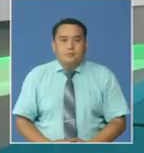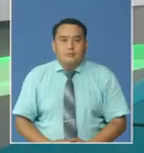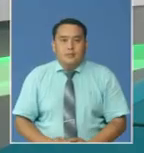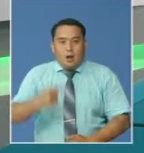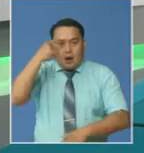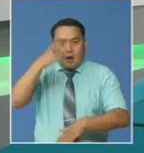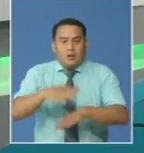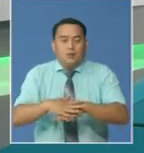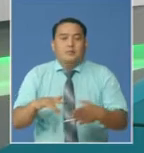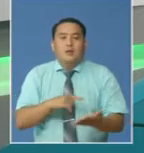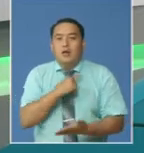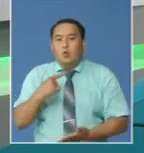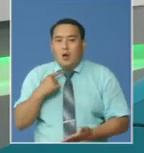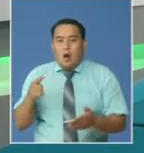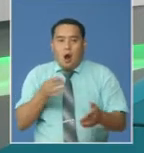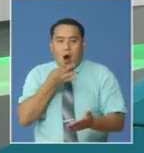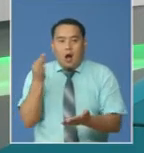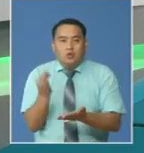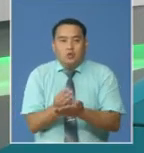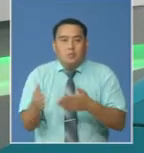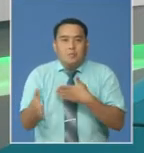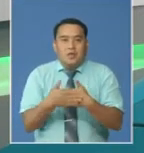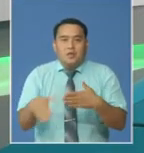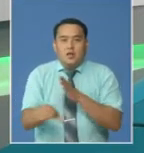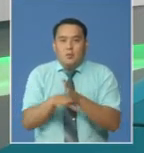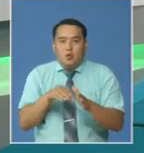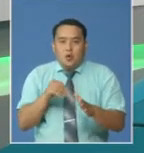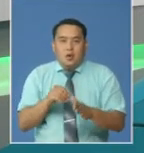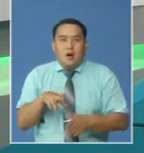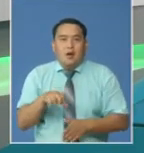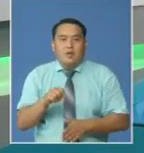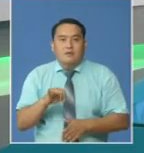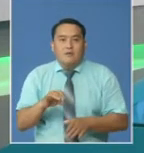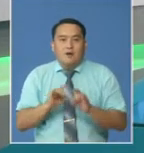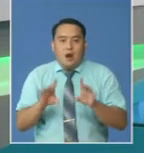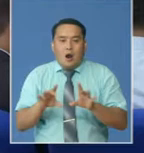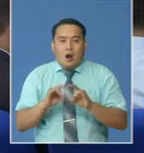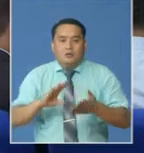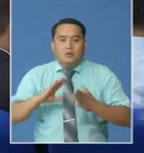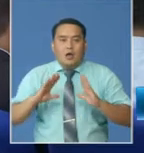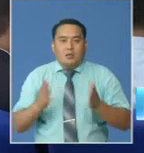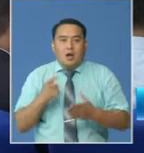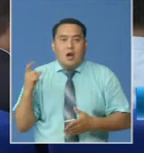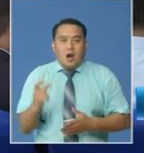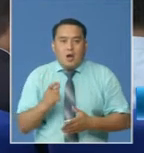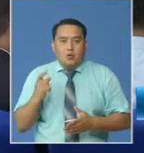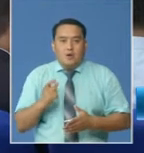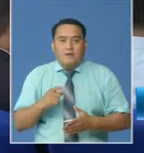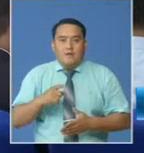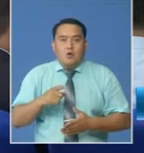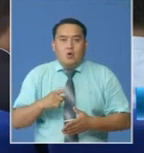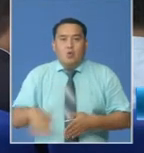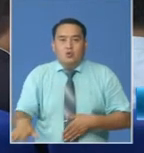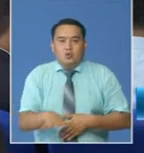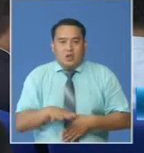Сегодня аким Талдыкурган отчитался перед депутатами городского маслихата. Багдат Карасаев рассказал о состоянии экономики веренного